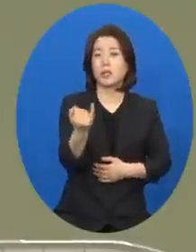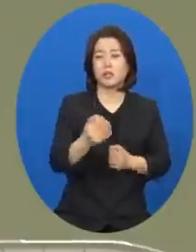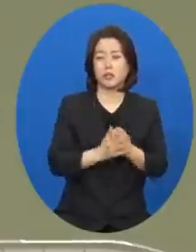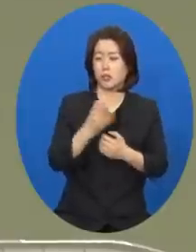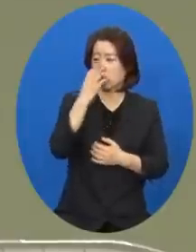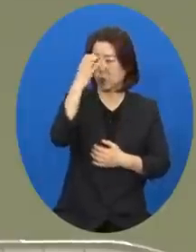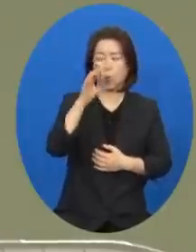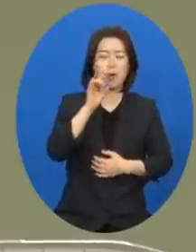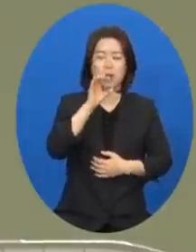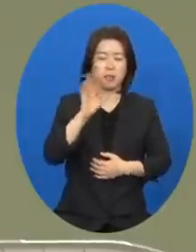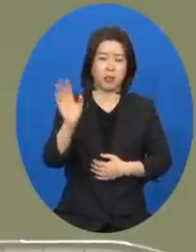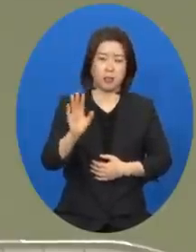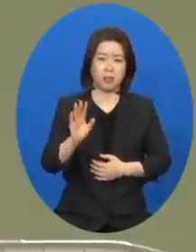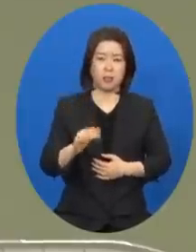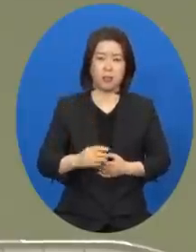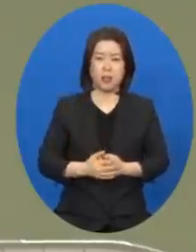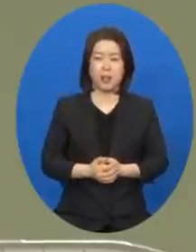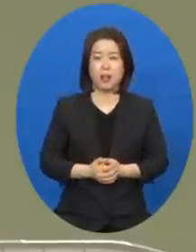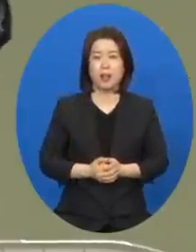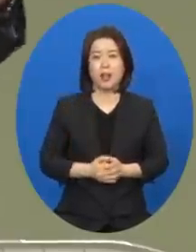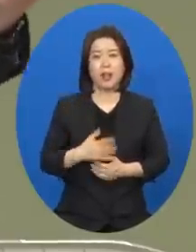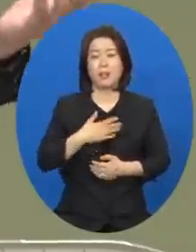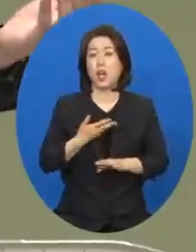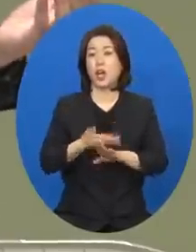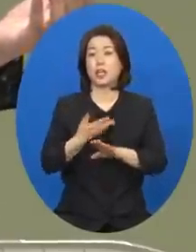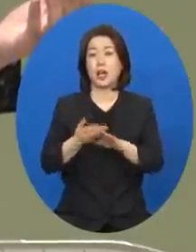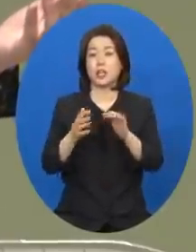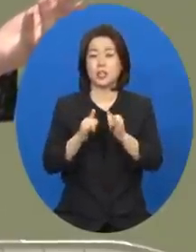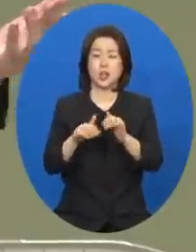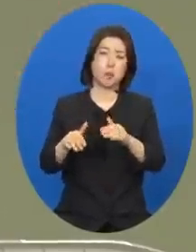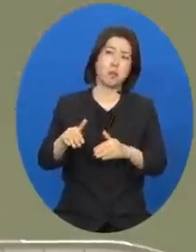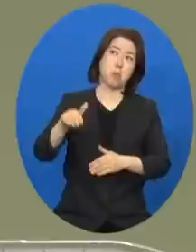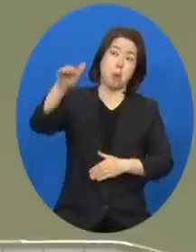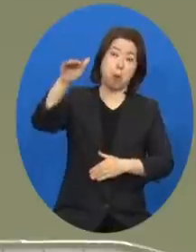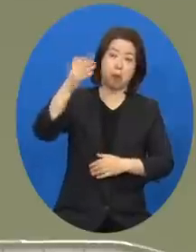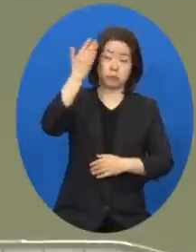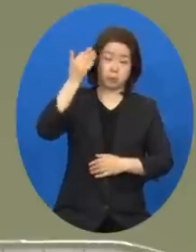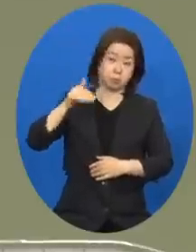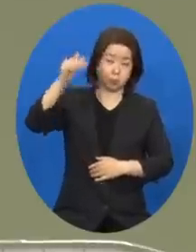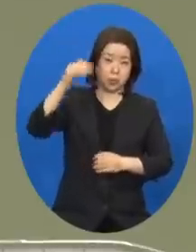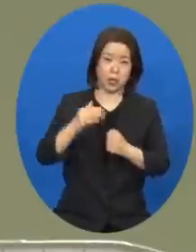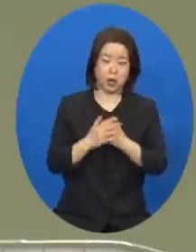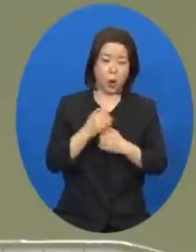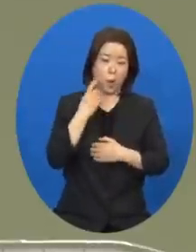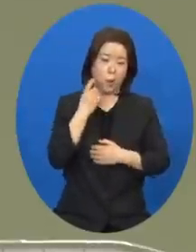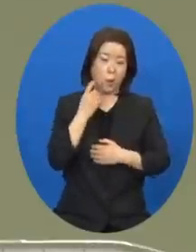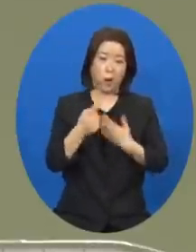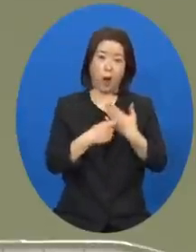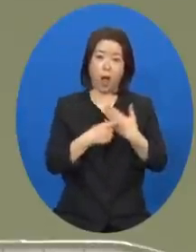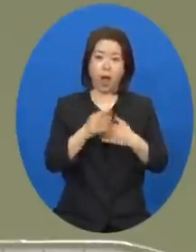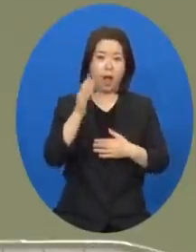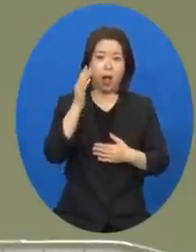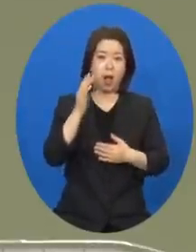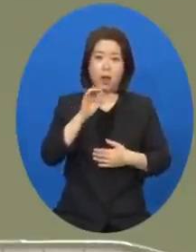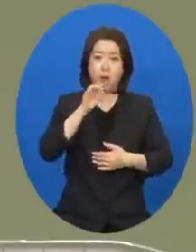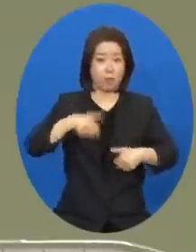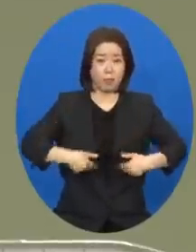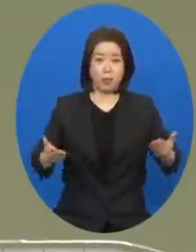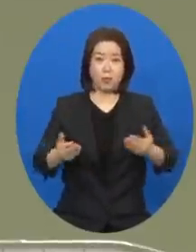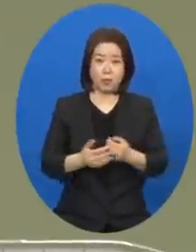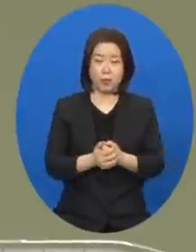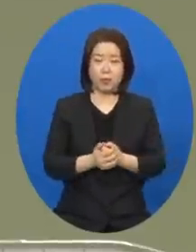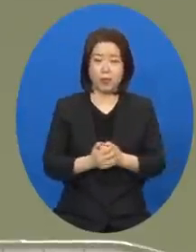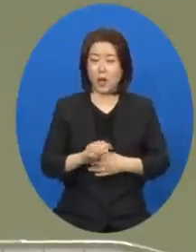교만할 수도 없어요. 내가 다른 사람보다 수준이 높다, 뭐 이렇게 뭐 꾸밀 것도 없다니까요. 그리고